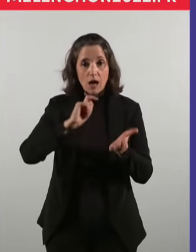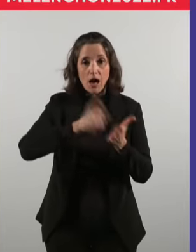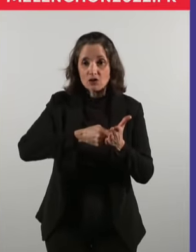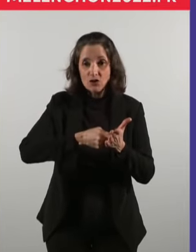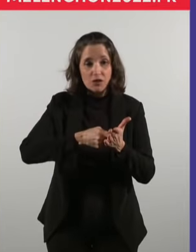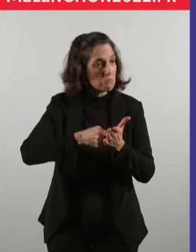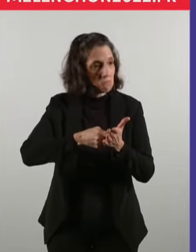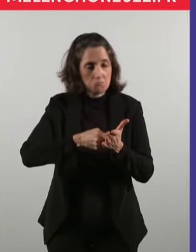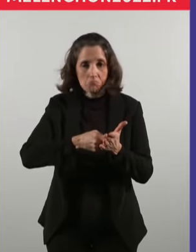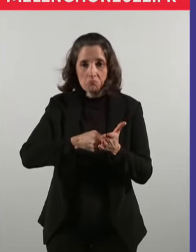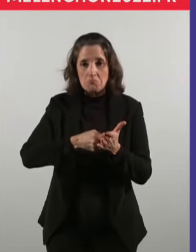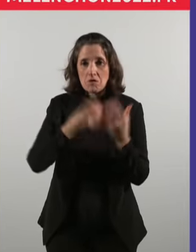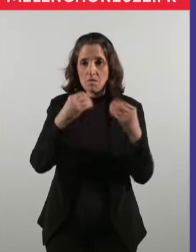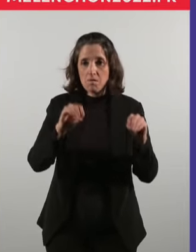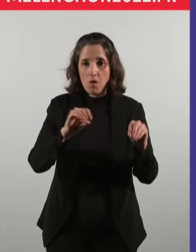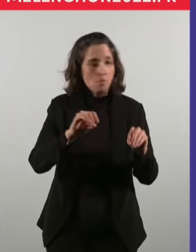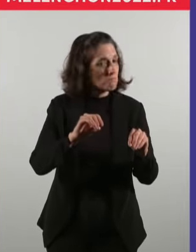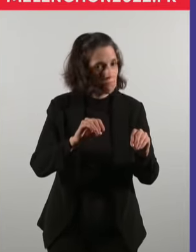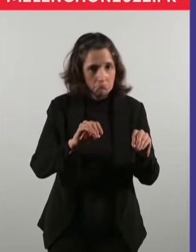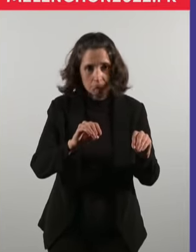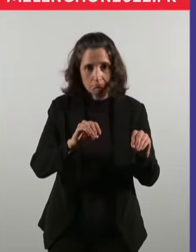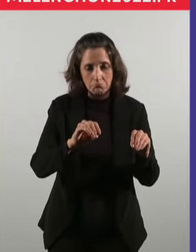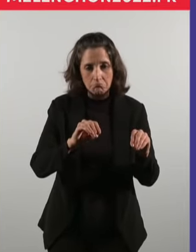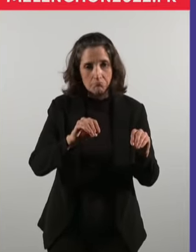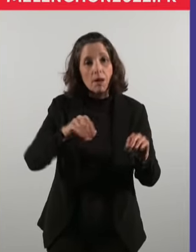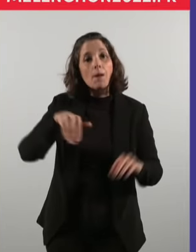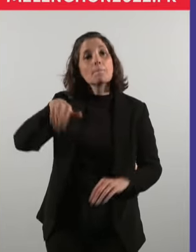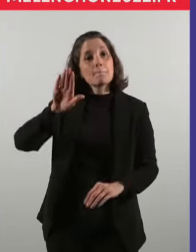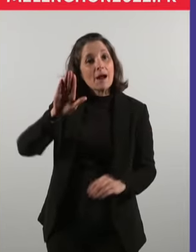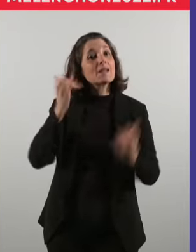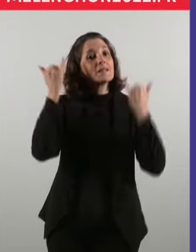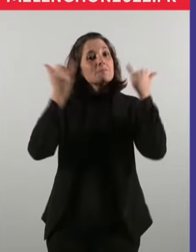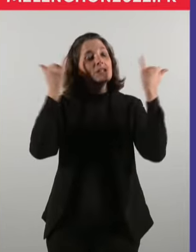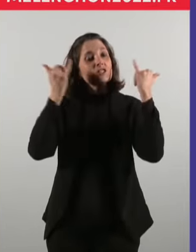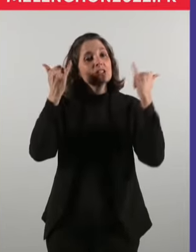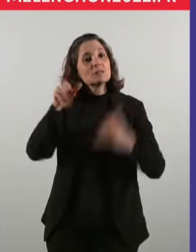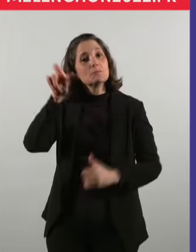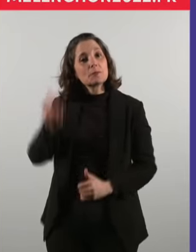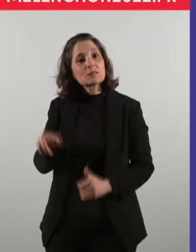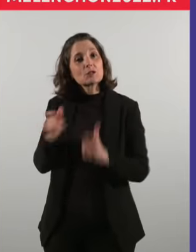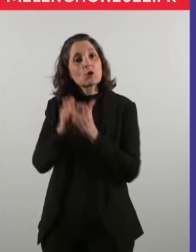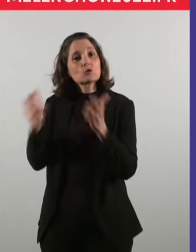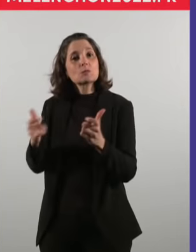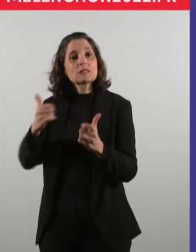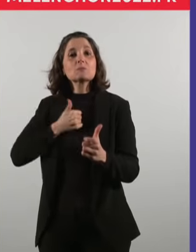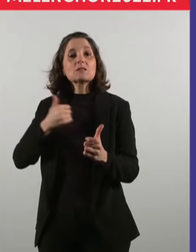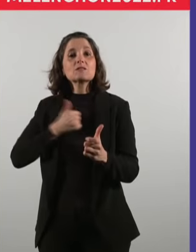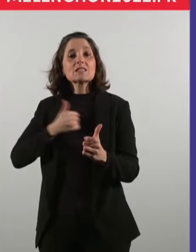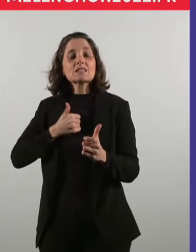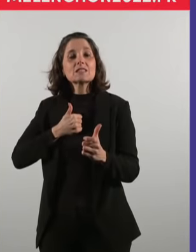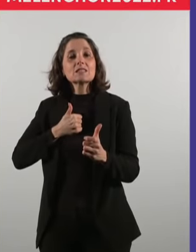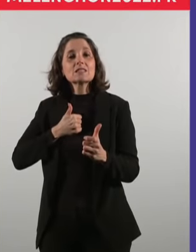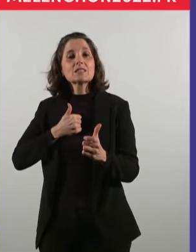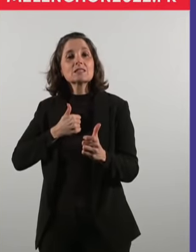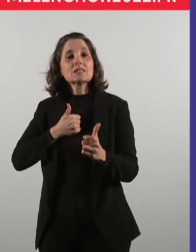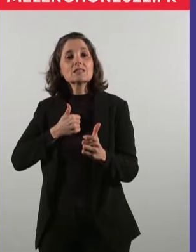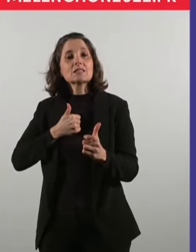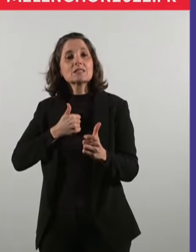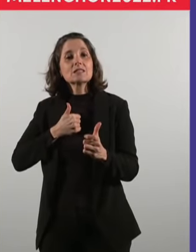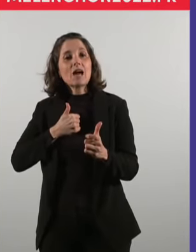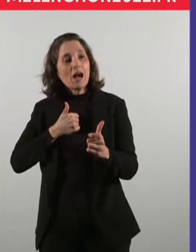Mais si le puits est approprié par un entrepreneur privé qui demande à chaque villageois de payer l'eau qu'il